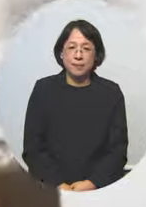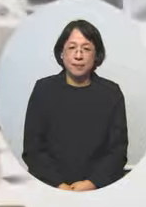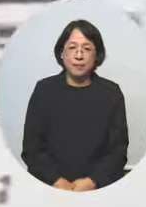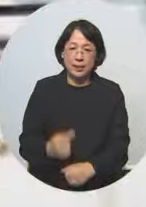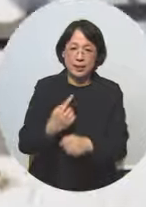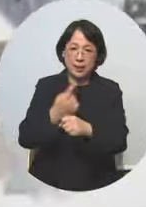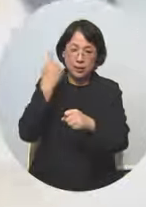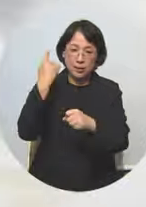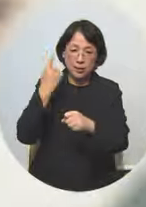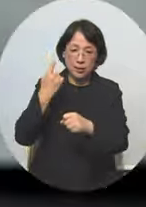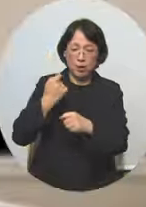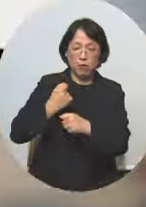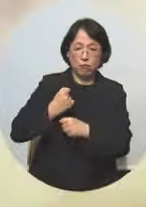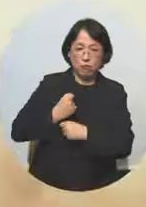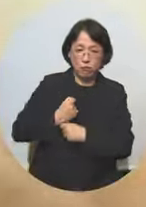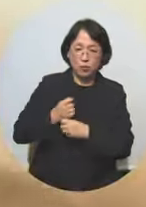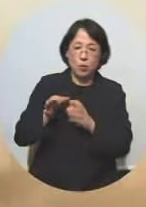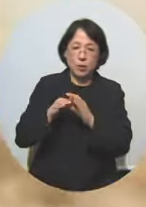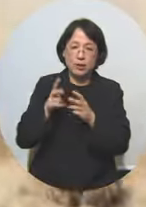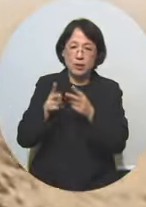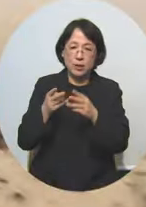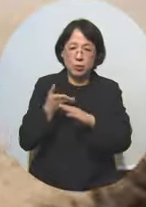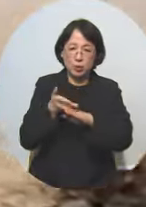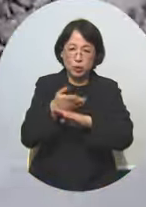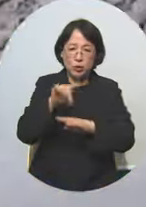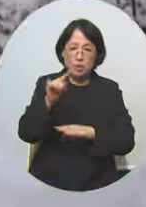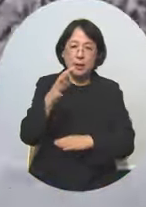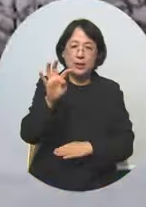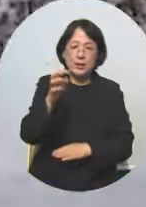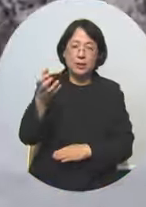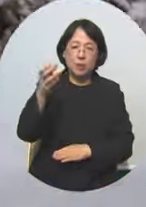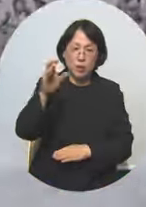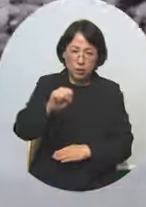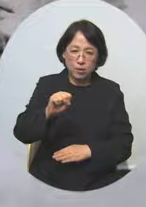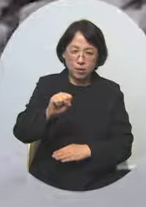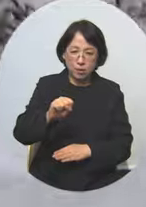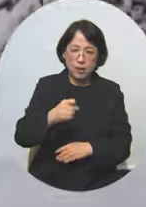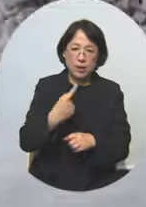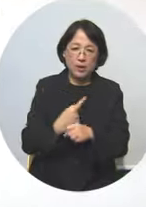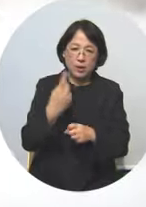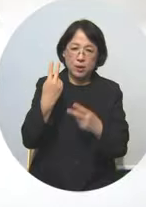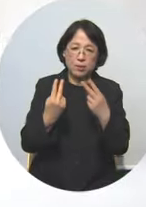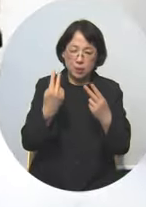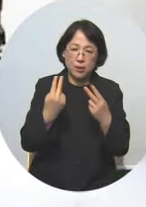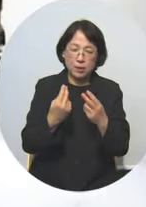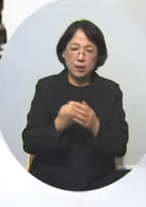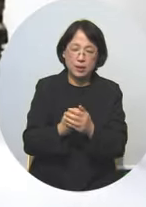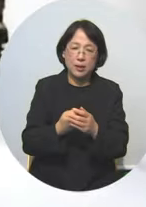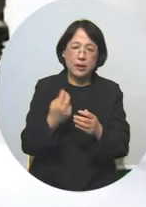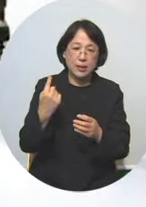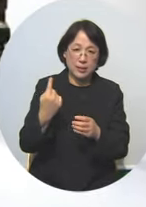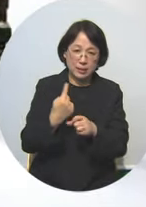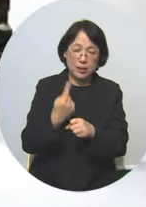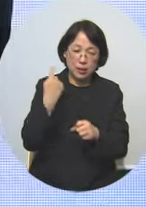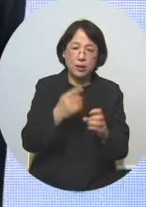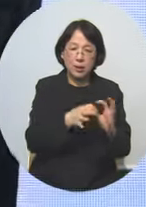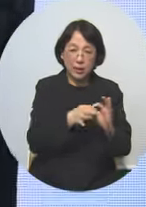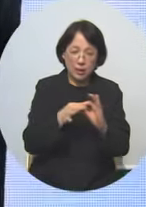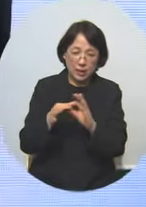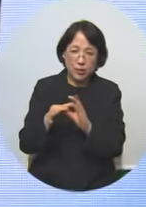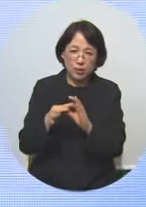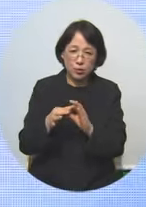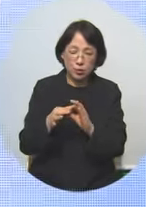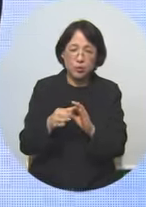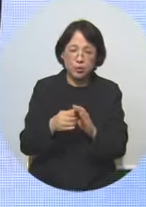지난해 방위산업 수출은 140억 달러를 기록하며 전년도에 이어 100억 달러를 돌파했습니다. 수출